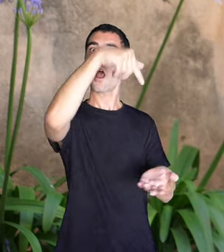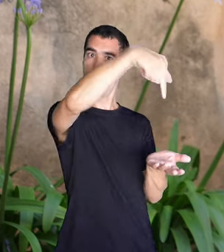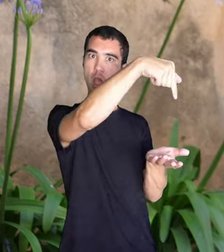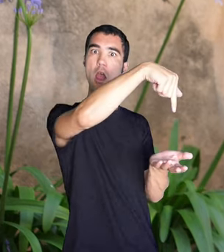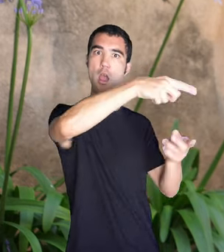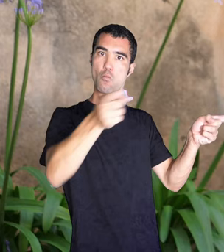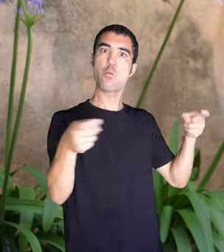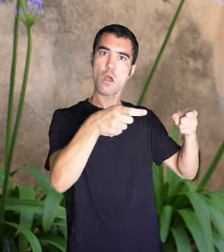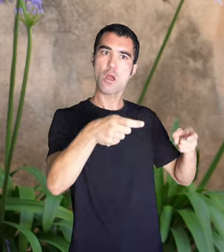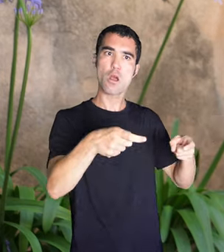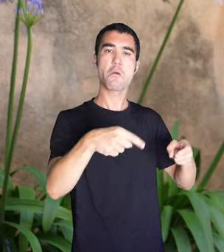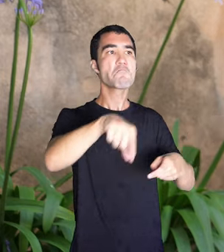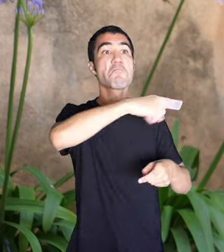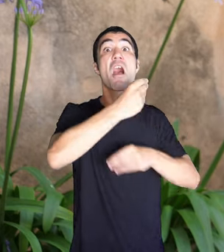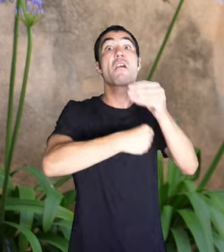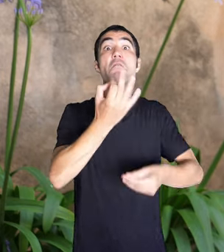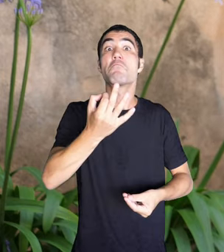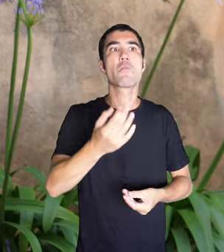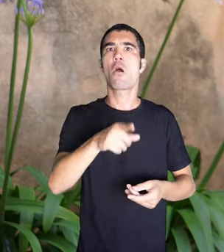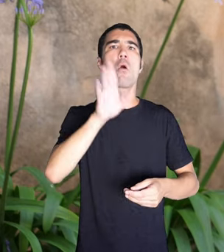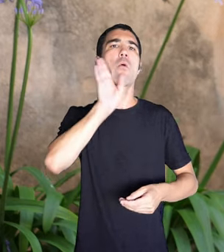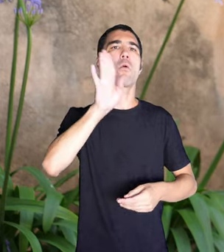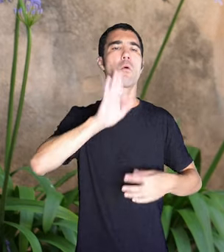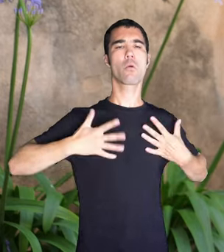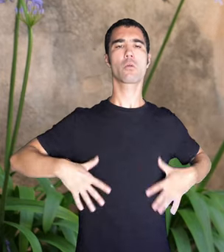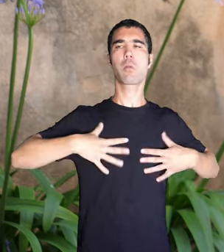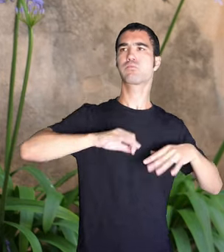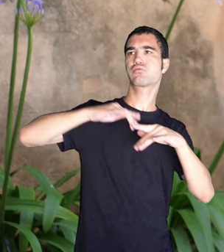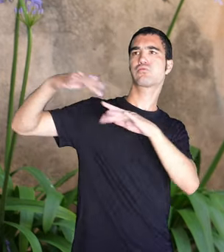que no sé què d'això anava, però mos embrutava la roba,